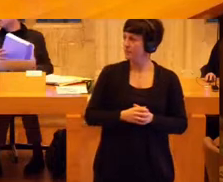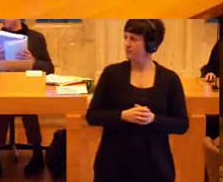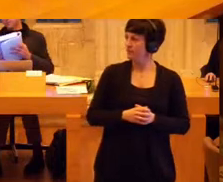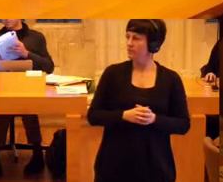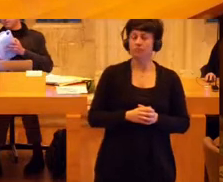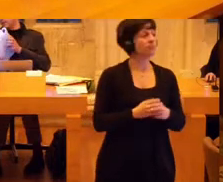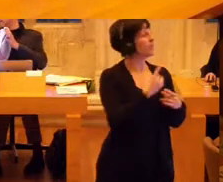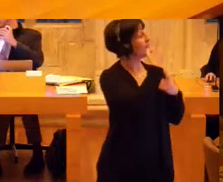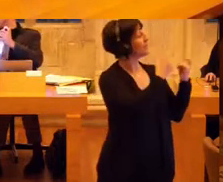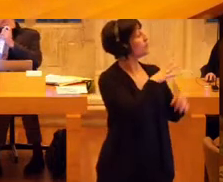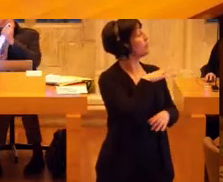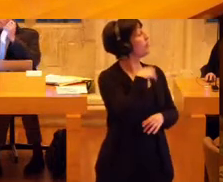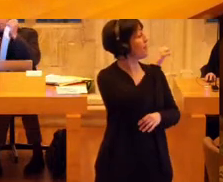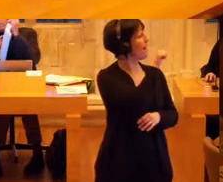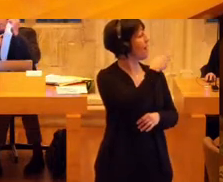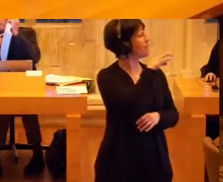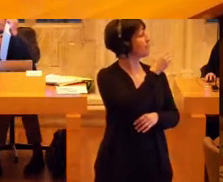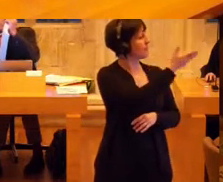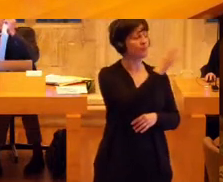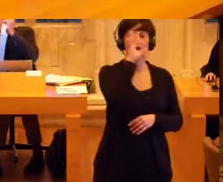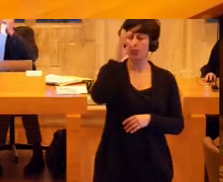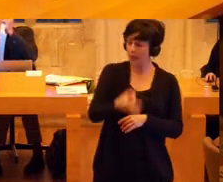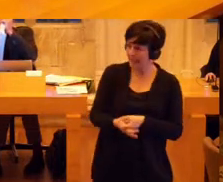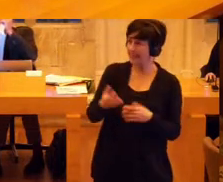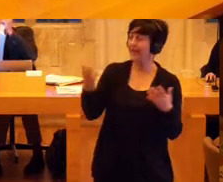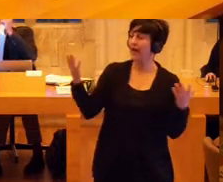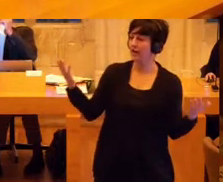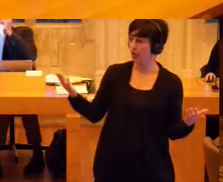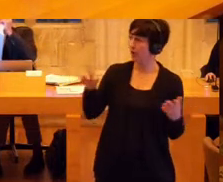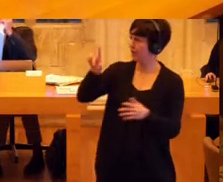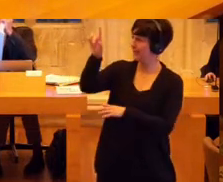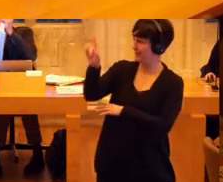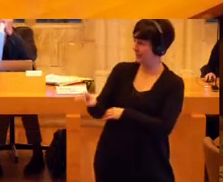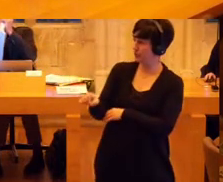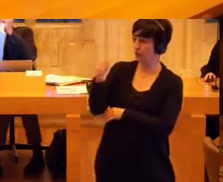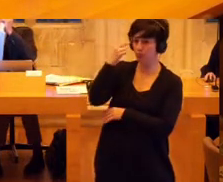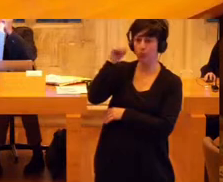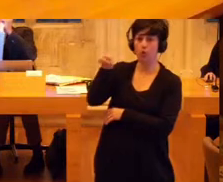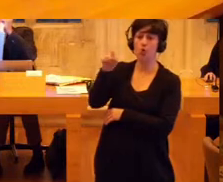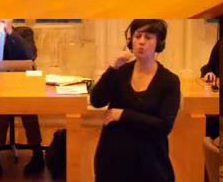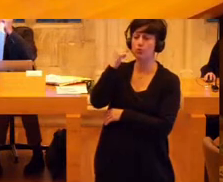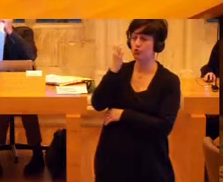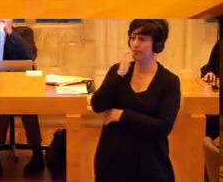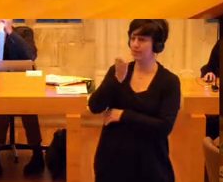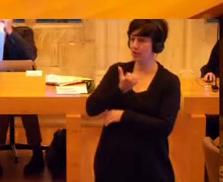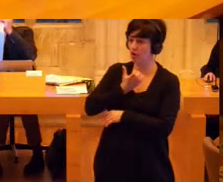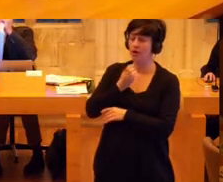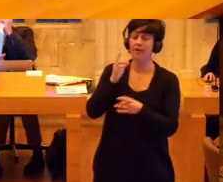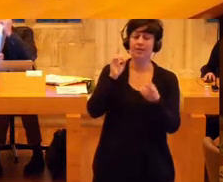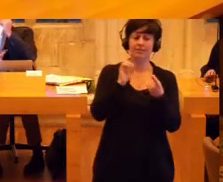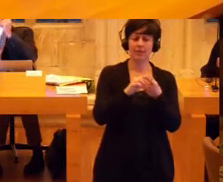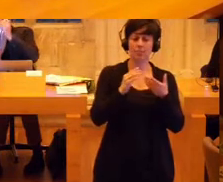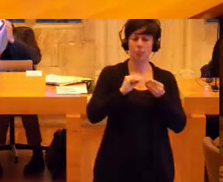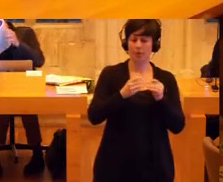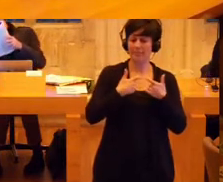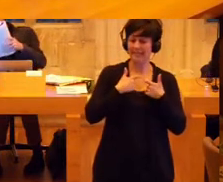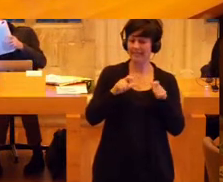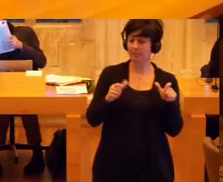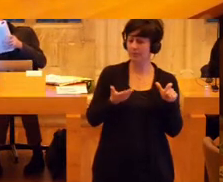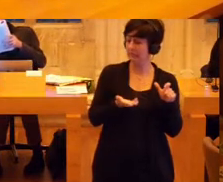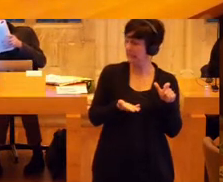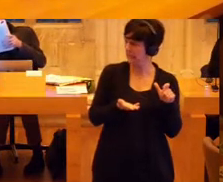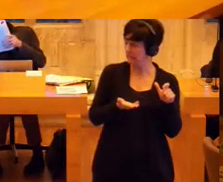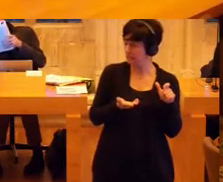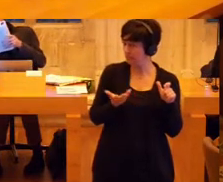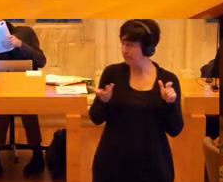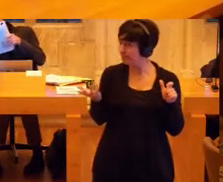Oui, il y a une question de Madame Anne. Oui, question qui s'adresse à Monsieur Nicole. Pour les problèmes d'accessibilité, Monsieur Nicole, il